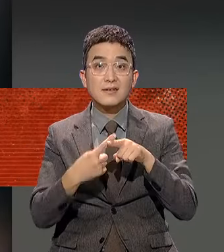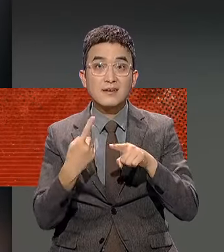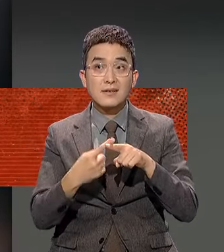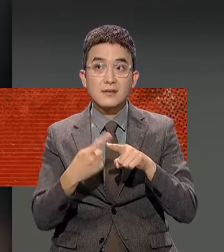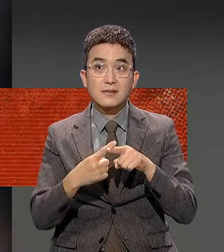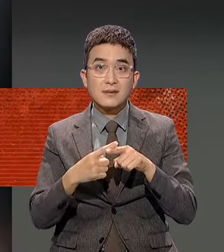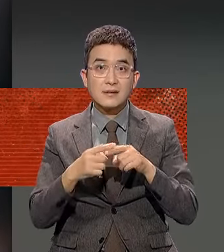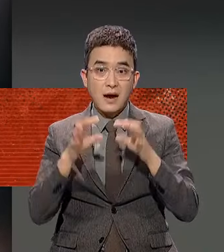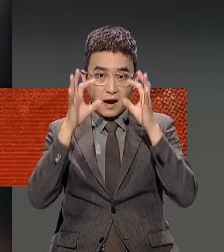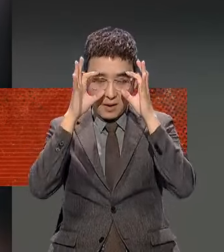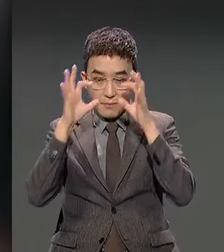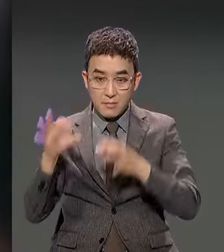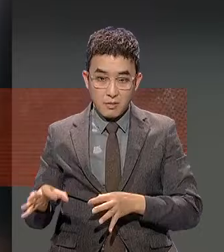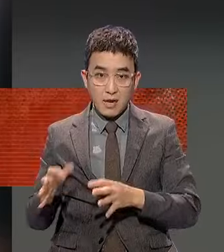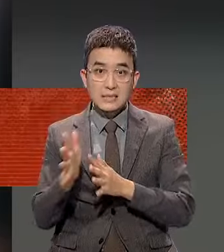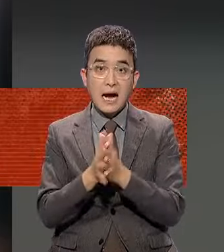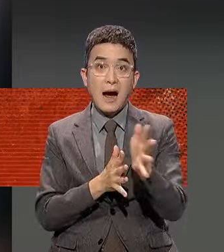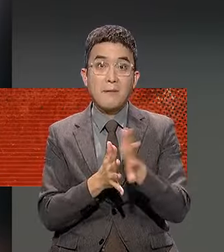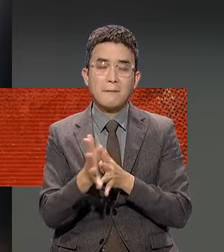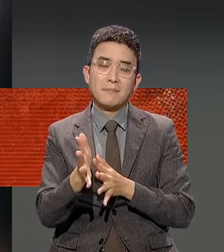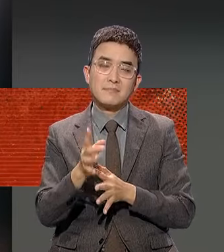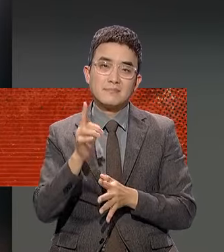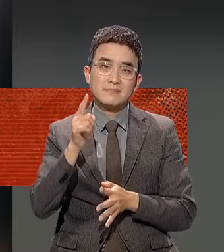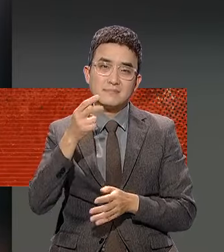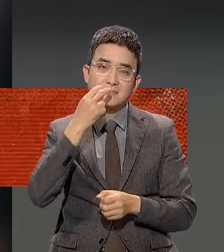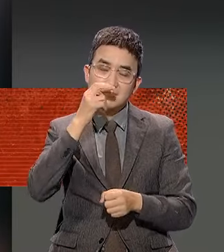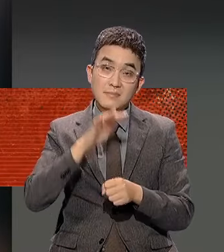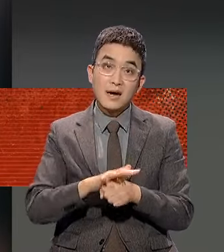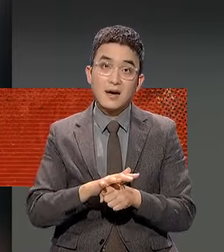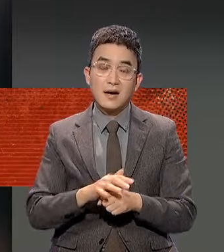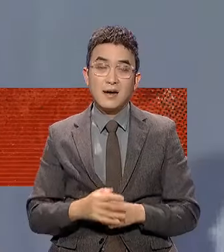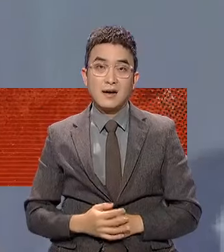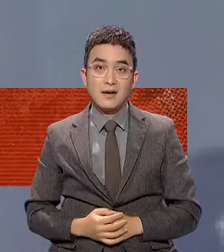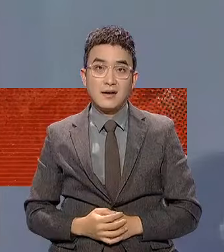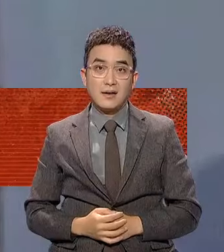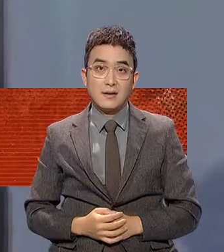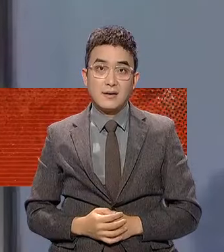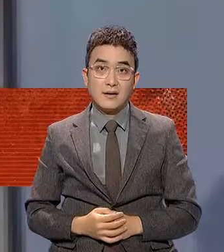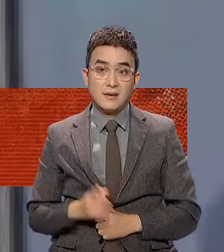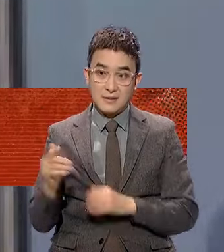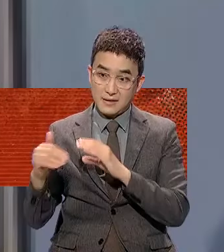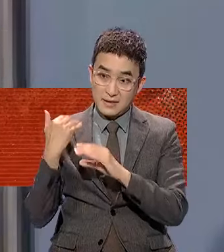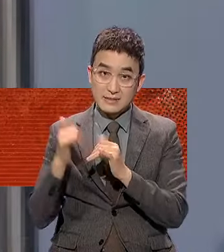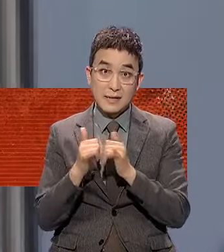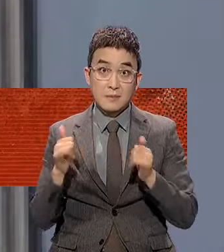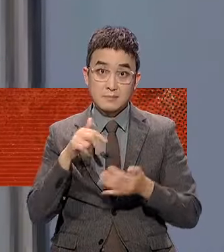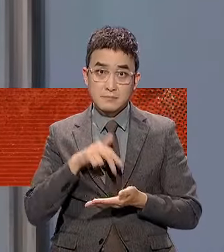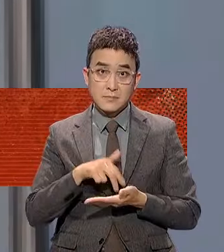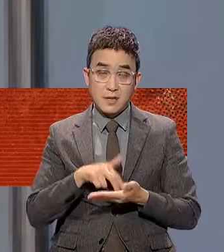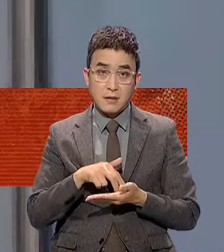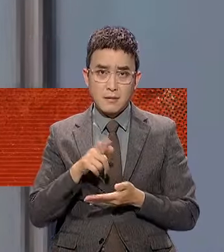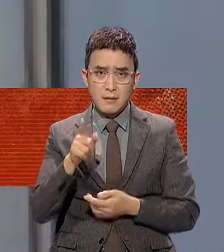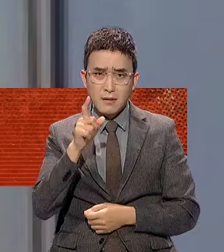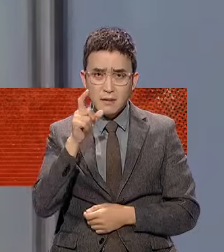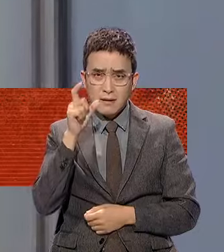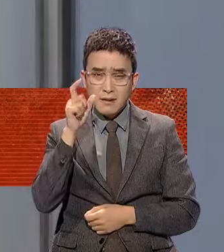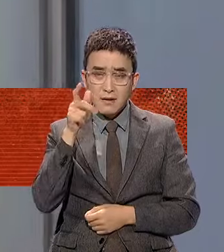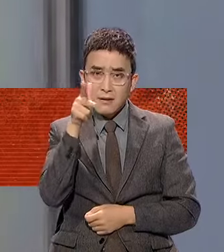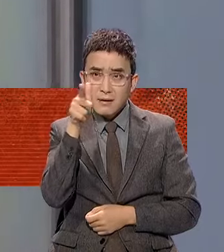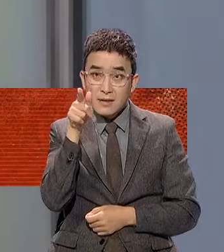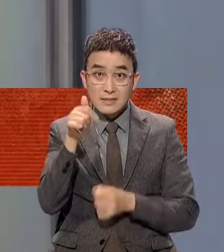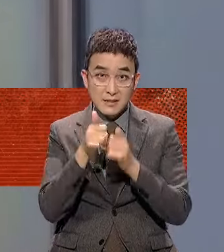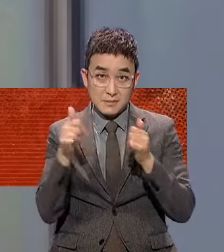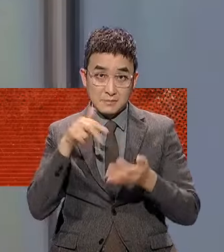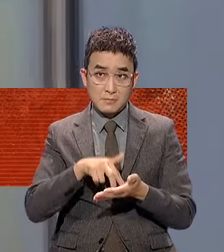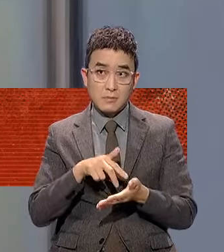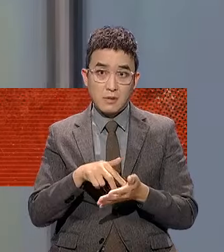벗고 장갑까지 착용을 했다라고 합니다 그래서 이제이 재보자 입장에서 봤을 때는이 장갑까지 준비하고 된 걸